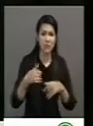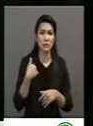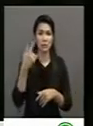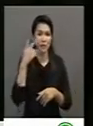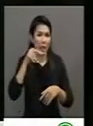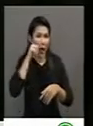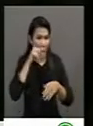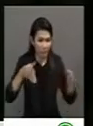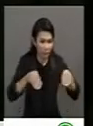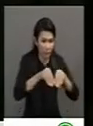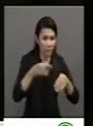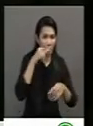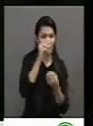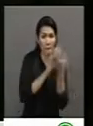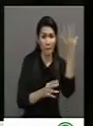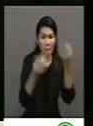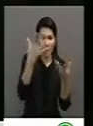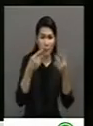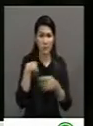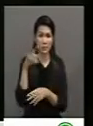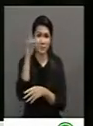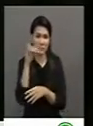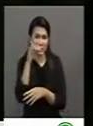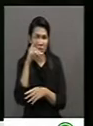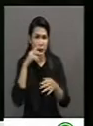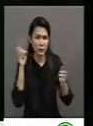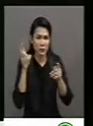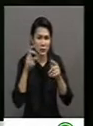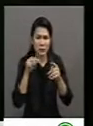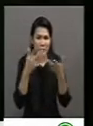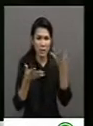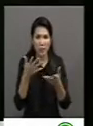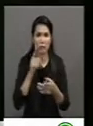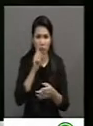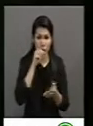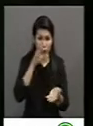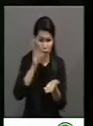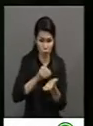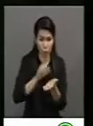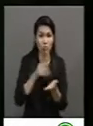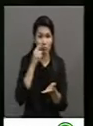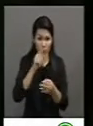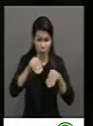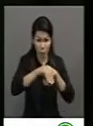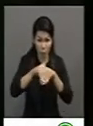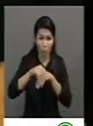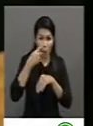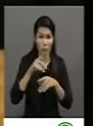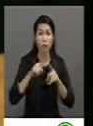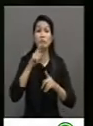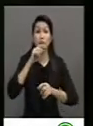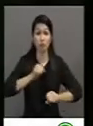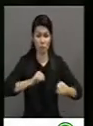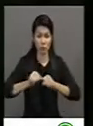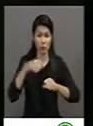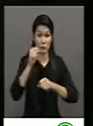แหล่งน้ำหรือเปล่ามีป่ารกหรือเปล่ามีสัตว์มีพิษหรือเปล่าอะไรเงี้ยมันก็จะต้องดูข้อมูลในบริเวณใกล้เคียงก่อนถ้าเป็นเด็กวัยรุ่นที่อ